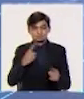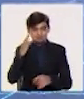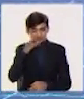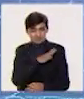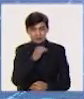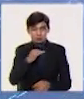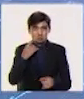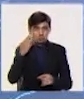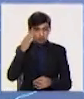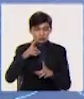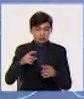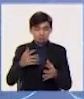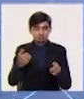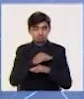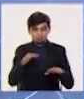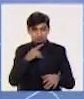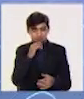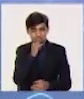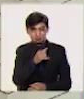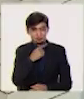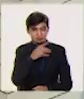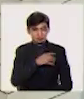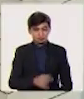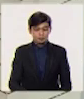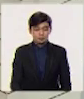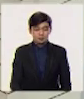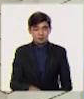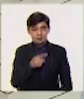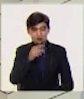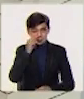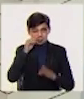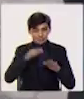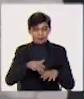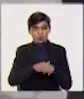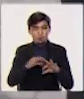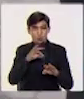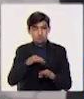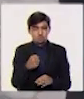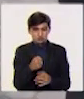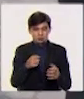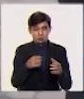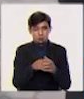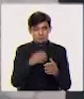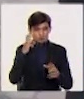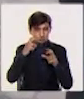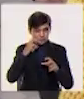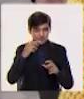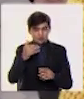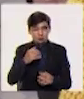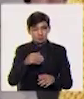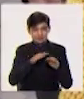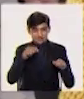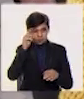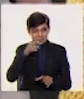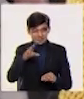орындары қабылдамайтынын айтыпты. Бұл Шымкенттегі халықтар достығы университетінің студенттері. Бәрінің көкейінде